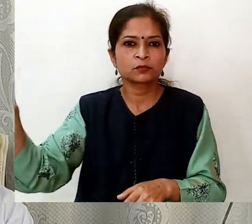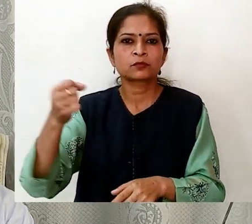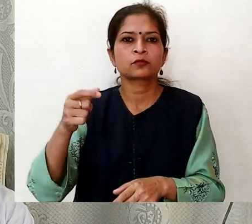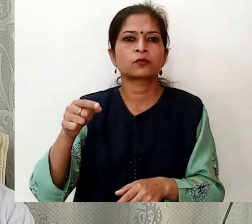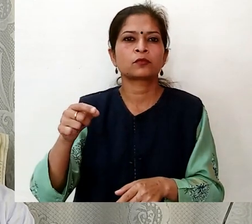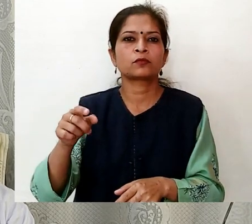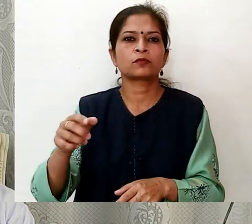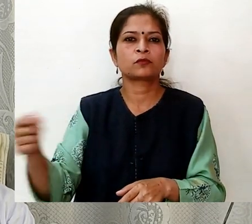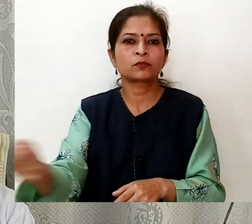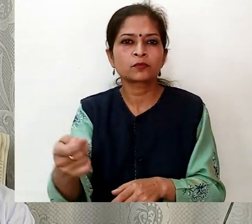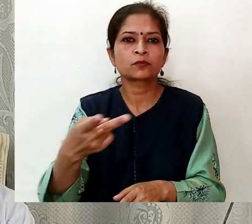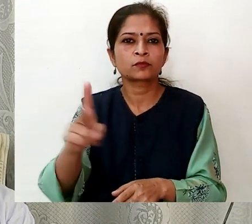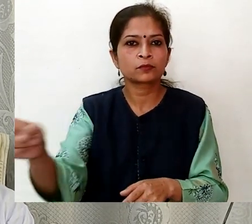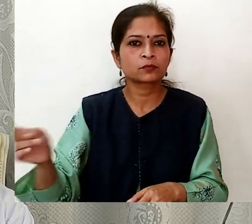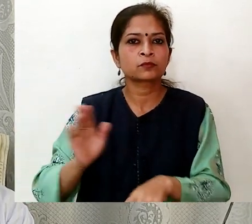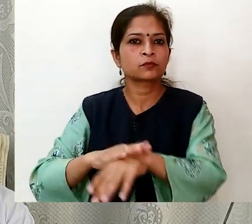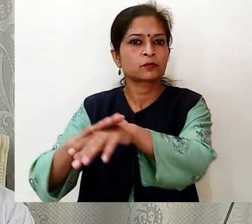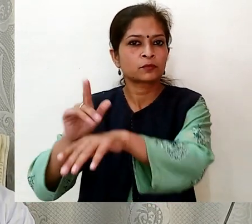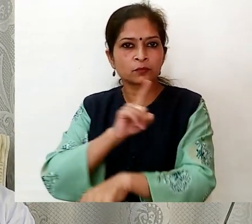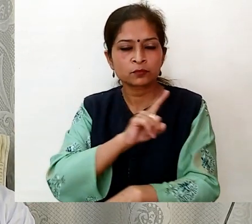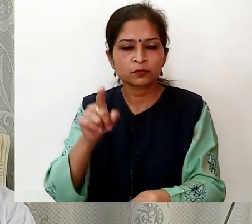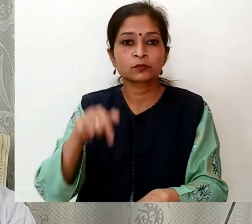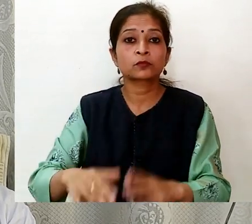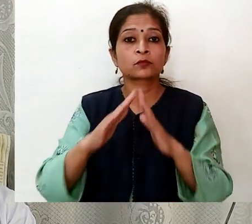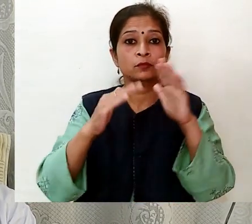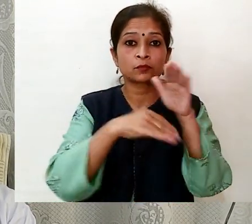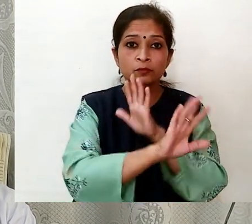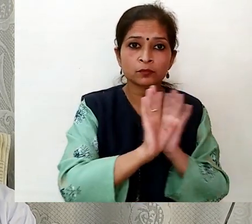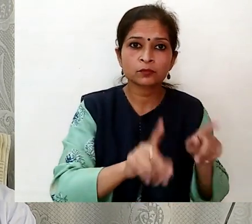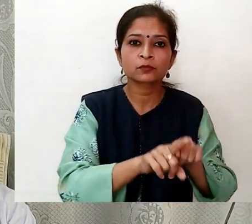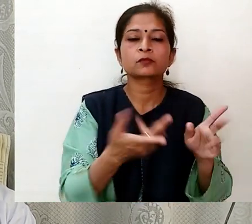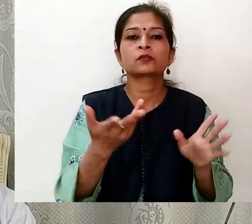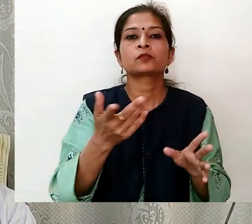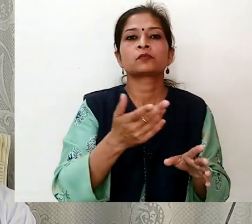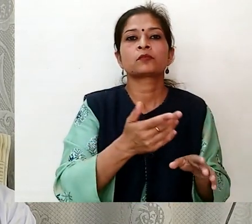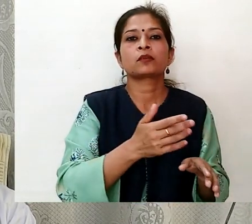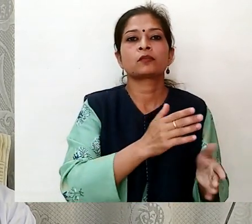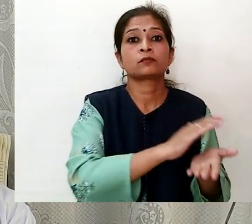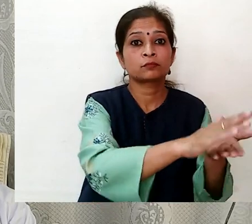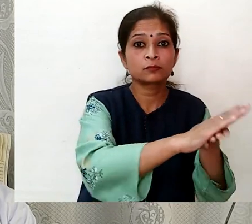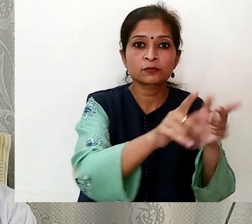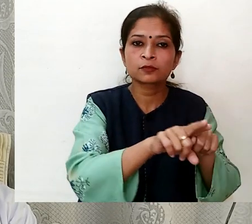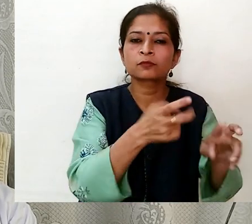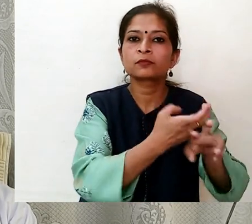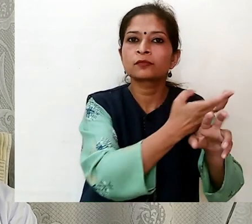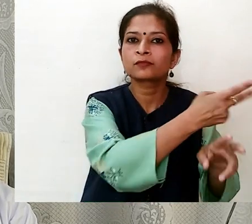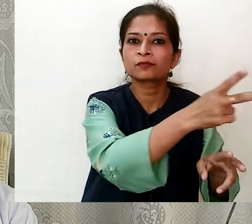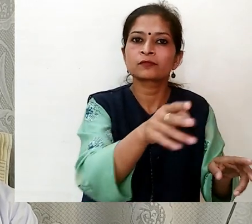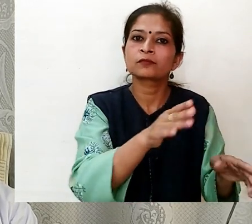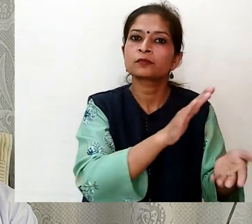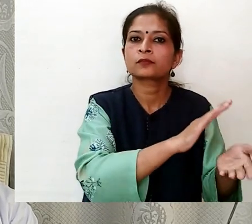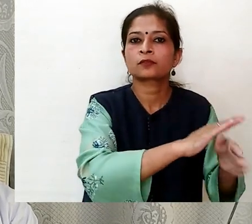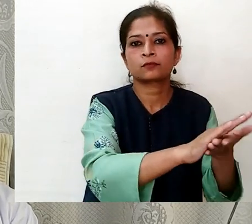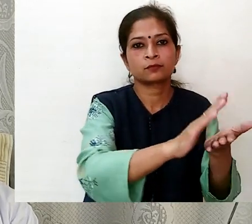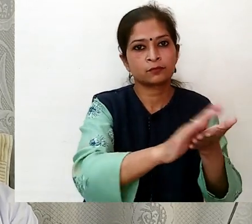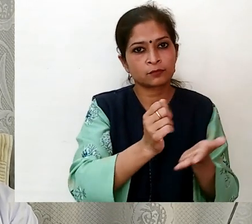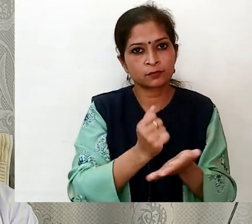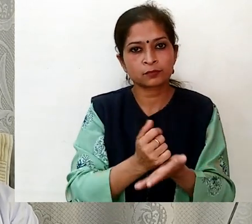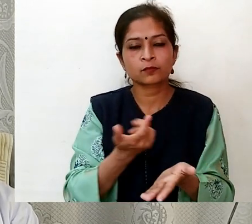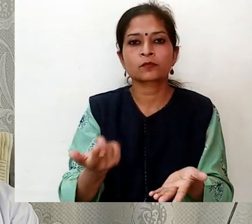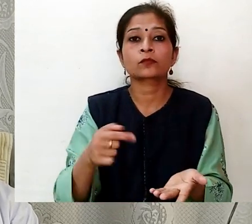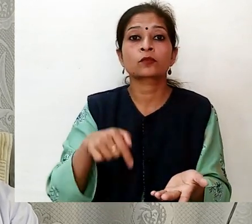करें। घर के अंदर हैं और आपके घर में इस तरह का कोई सरफेस है तो उसकी साफ सफाई का ध्यान रखें। और सबसे अच्छी